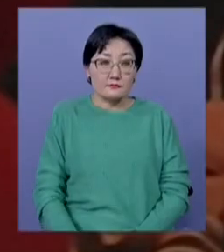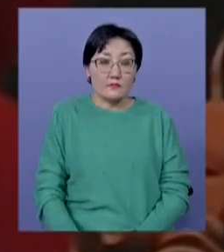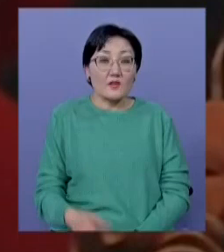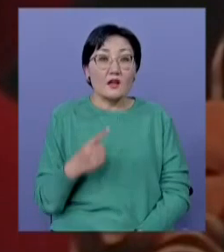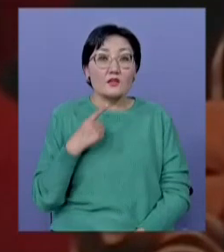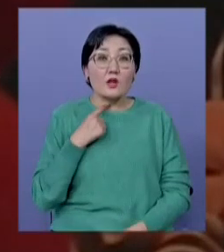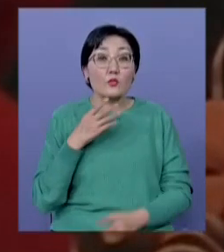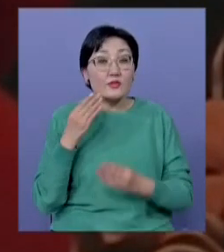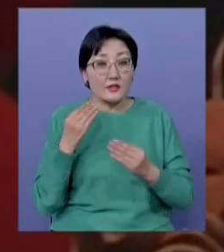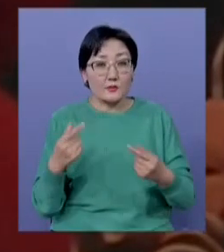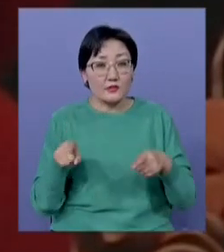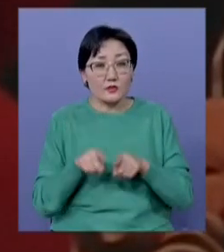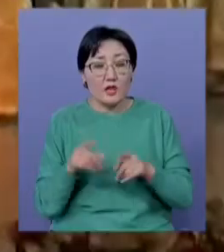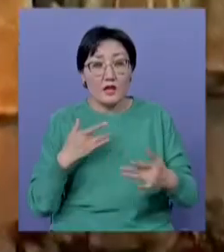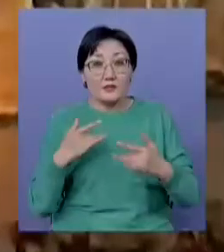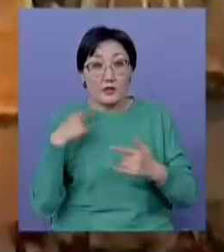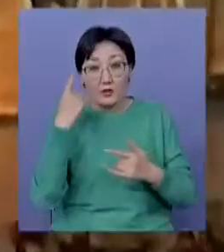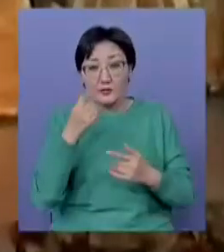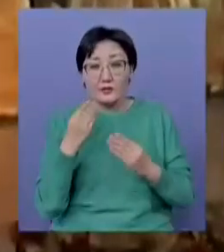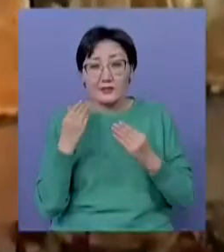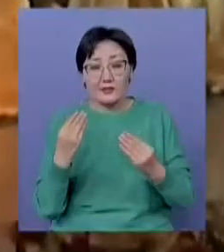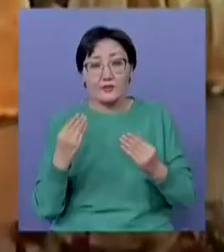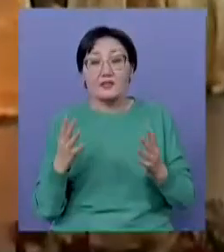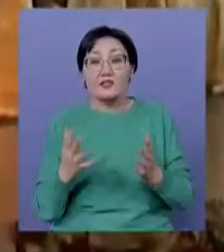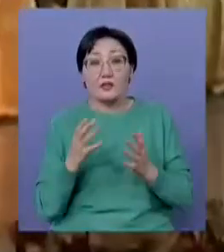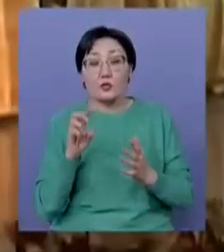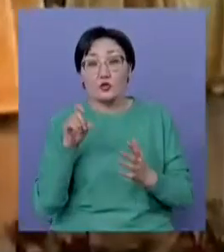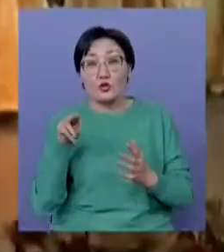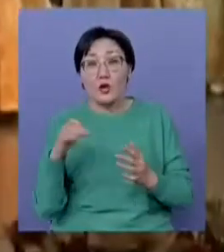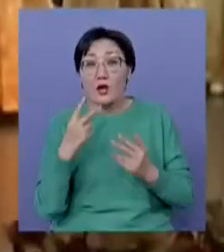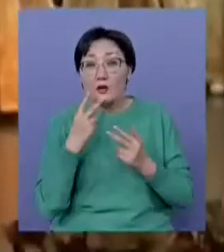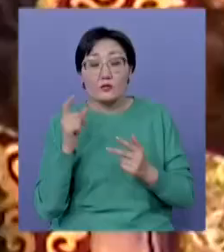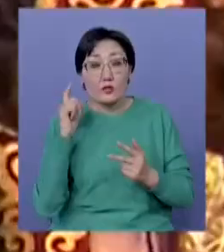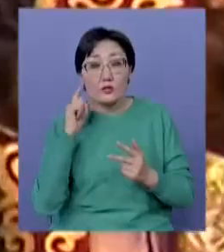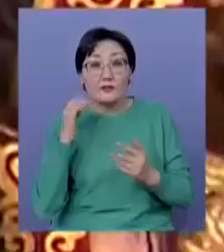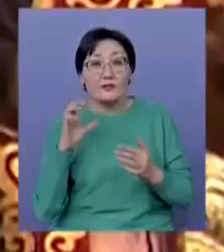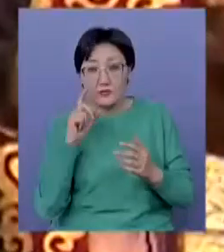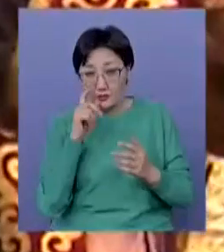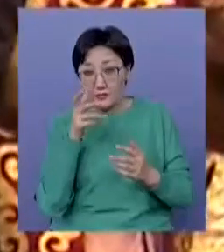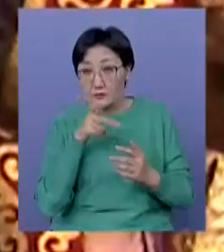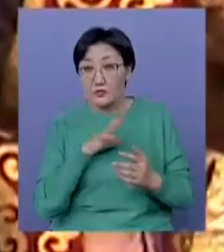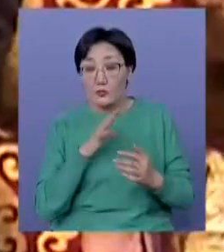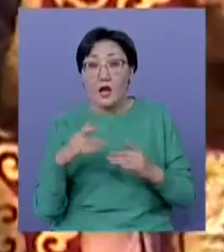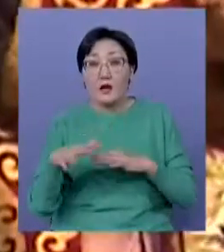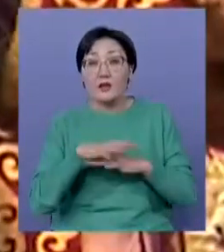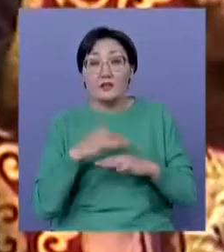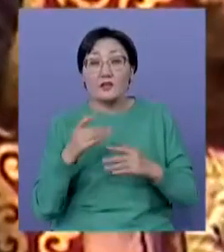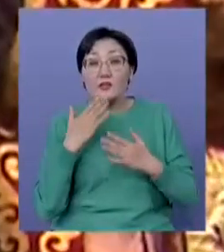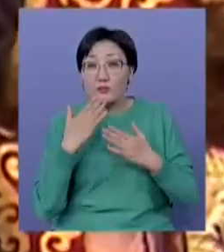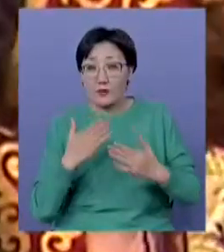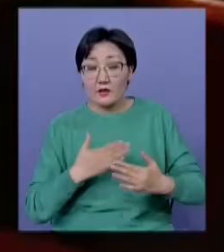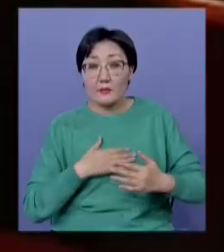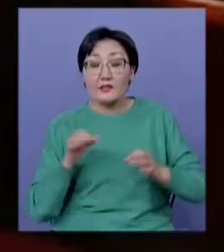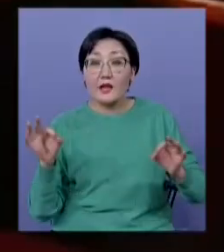Дауыс әдемілігімен қатар сахнадағы сүйкімділігін сақтаған Бибігүл Төлегенова да тыңдарманын сағынып қалыпты. Халқына деген шексіз махаббатын